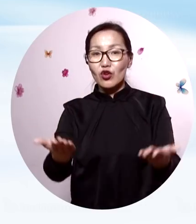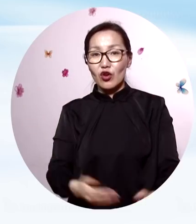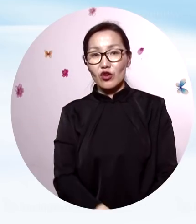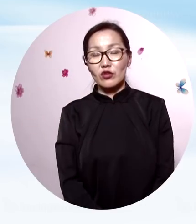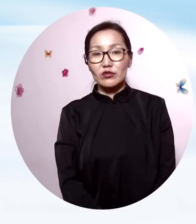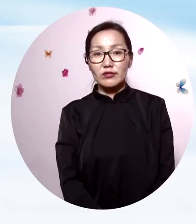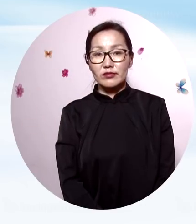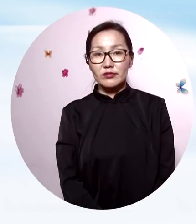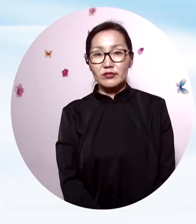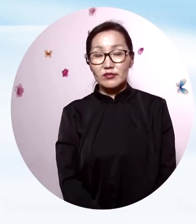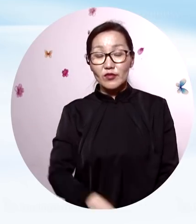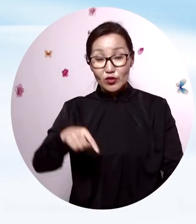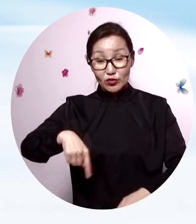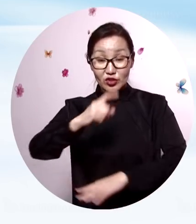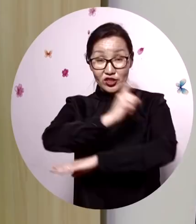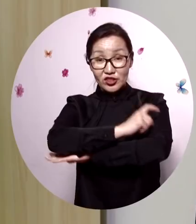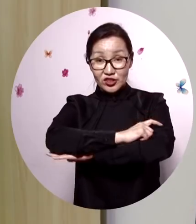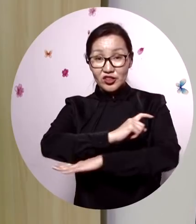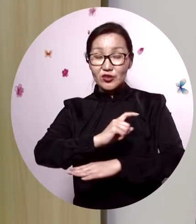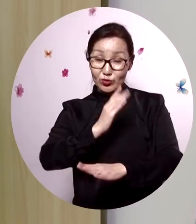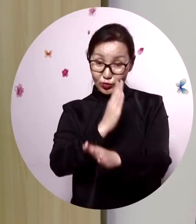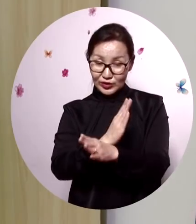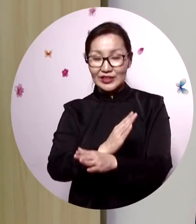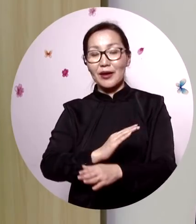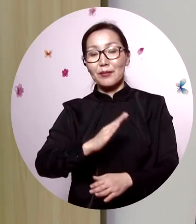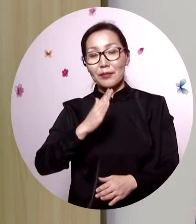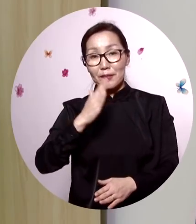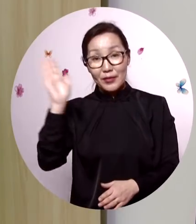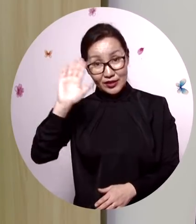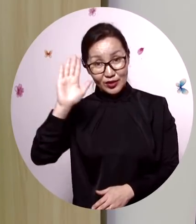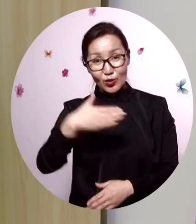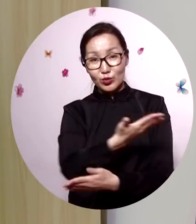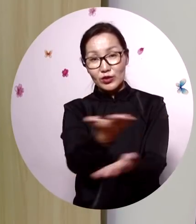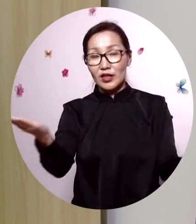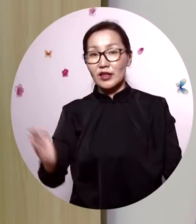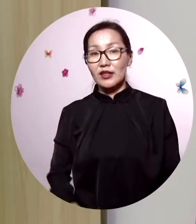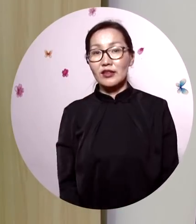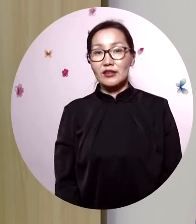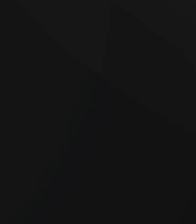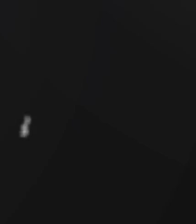Өнөөдрийн хичээл дууслаа. Баяртай хүүхдүүдээ.